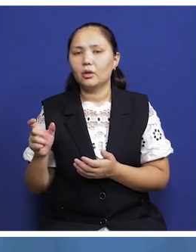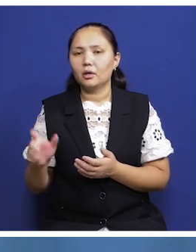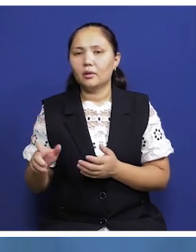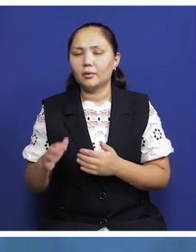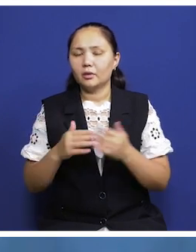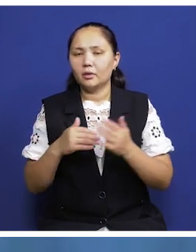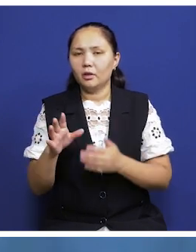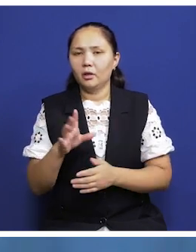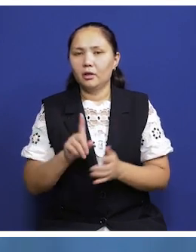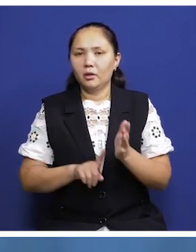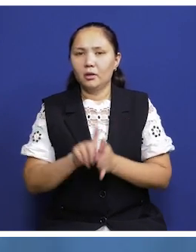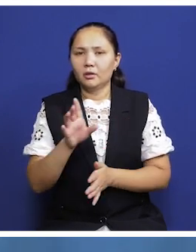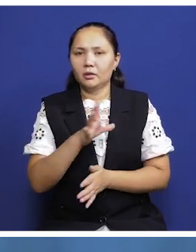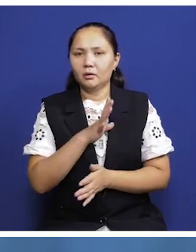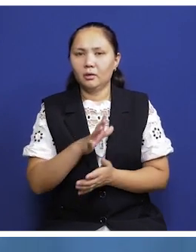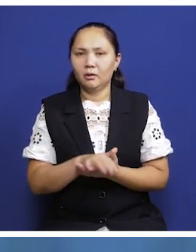басталды.